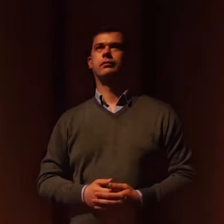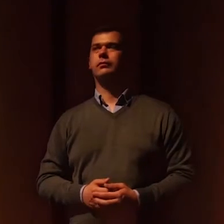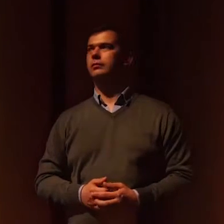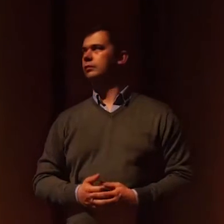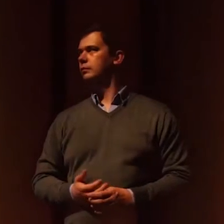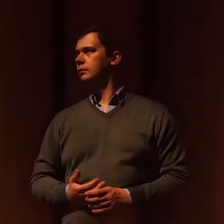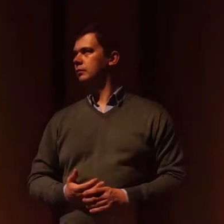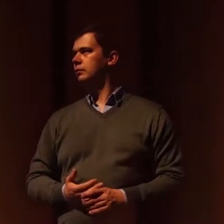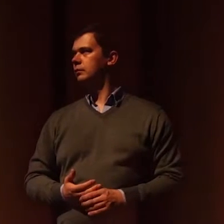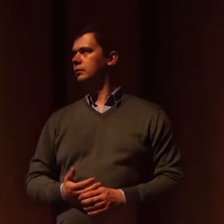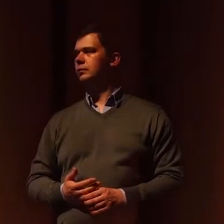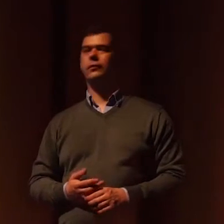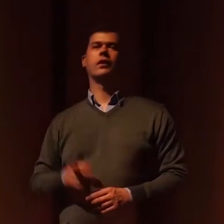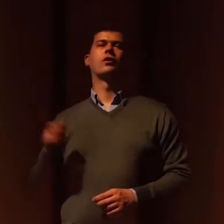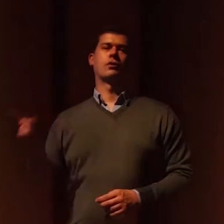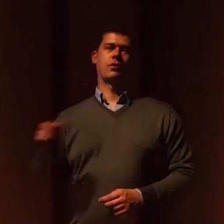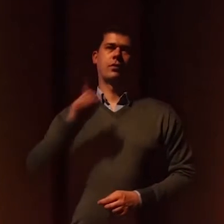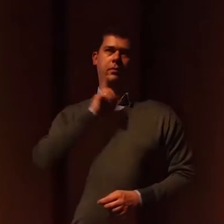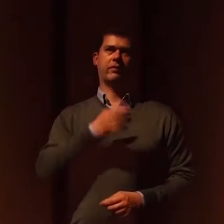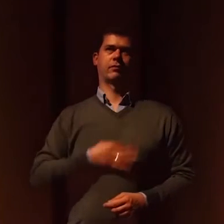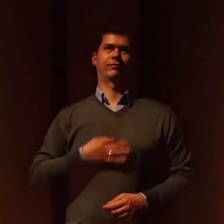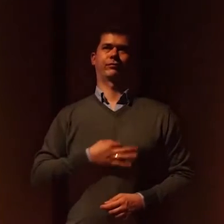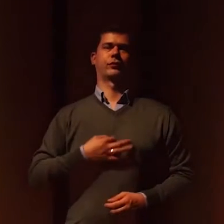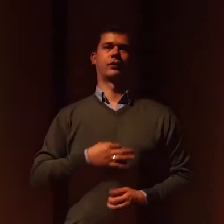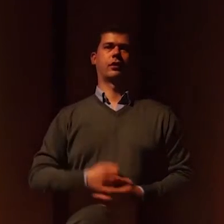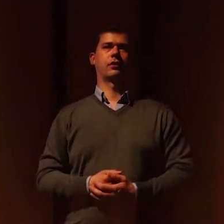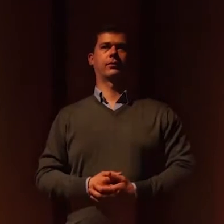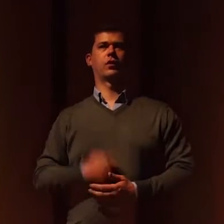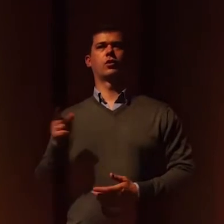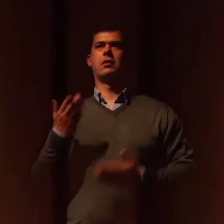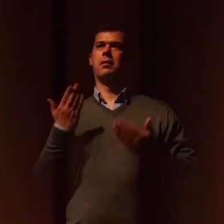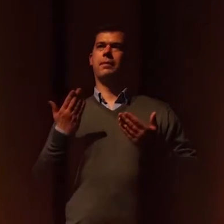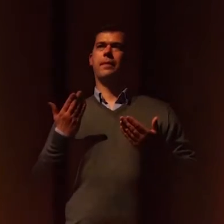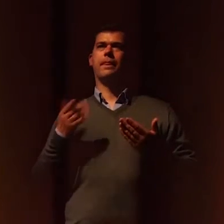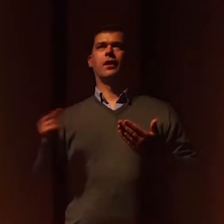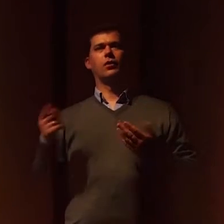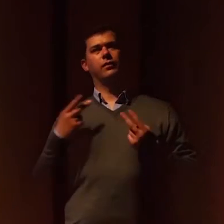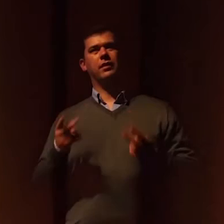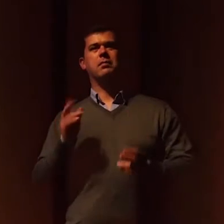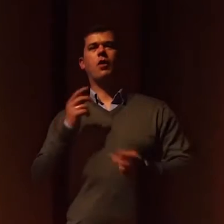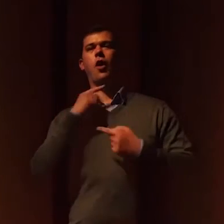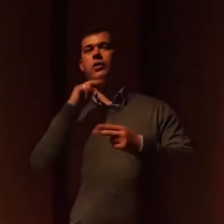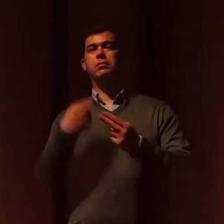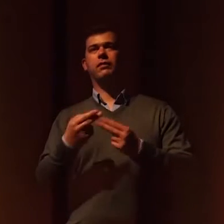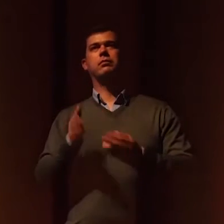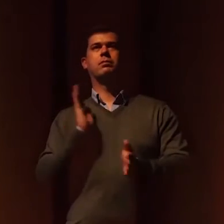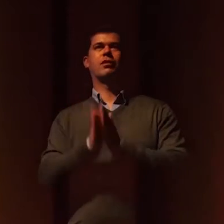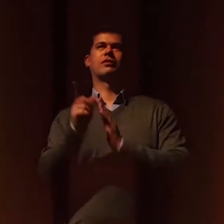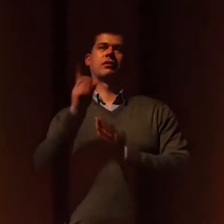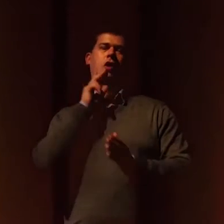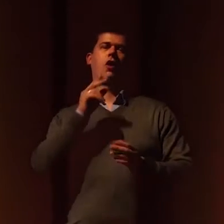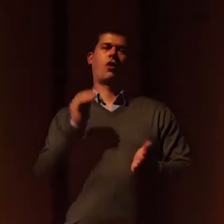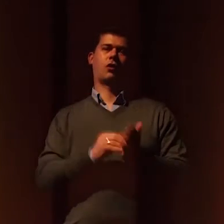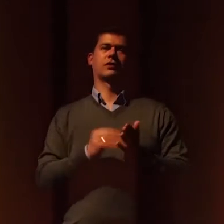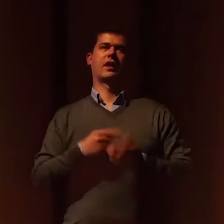Dziękuję No to jest niestety bardzo zaczy Pewnie Odpowiedź jest prosta konserwatyzm stoi